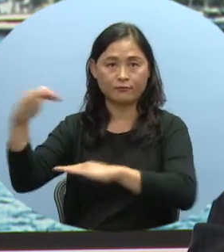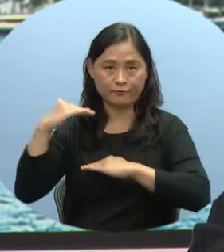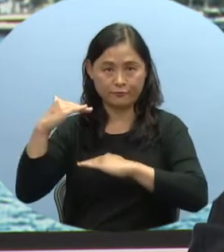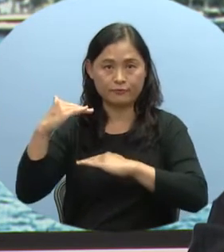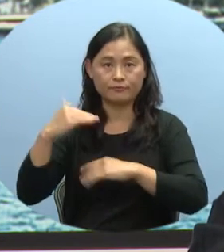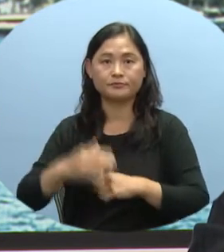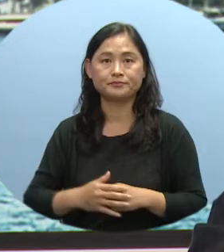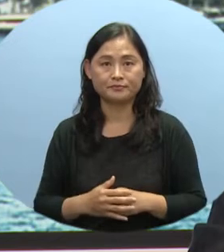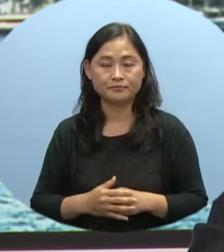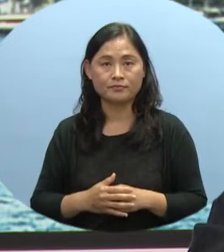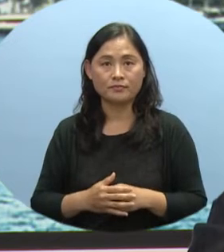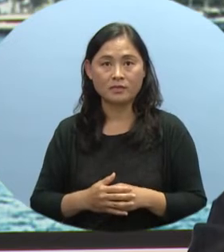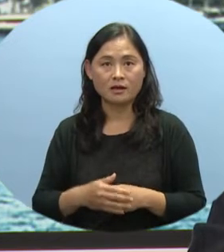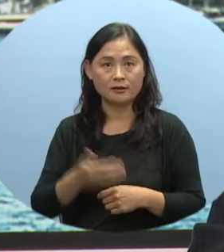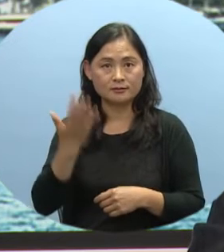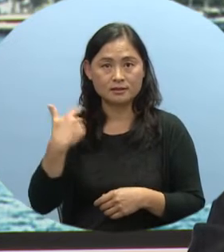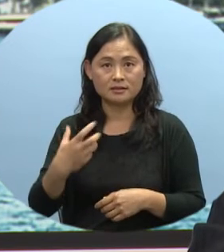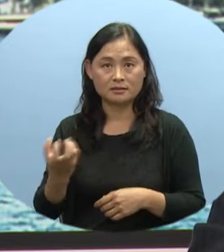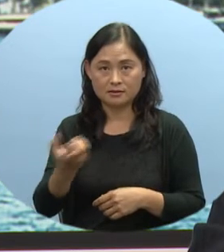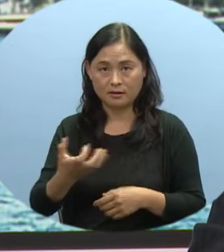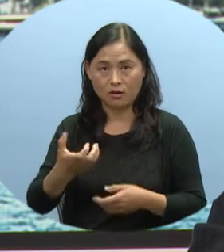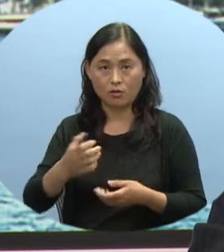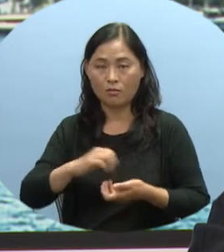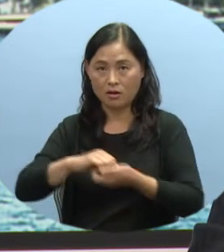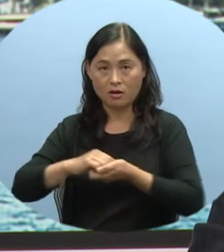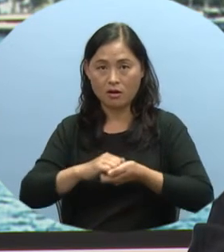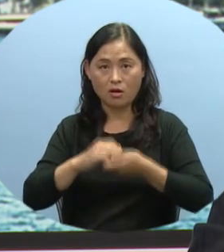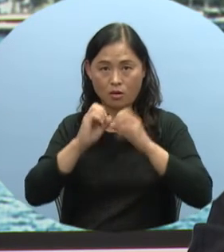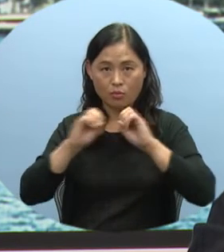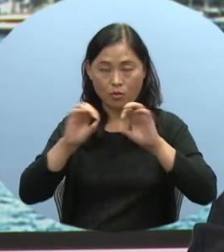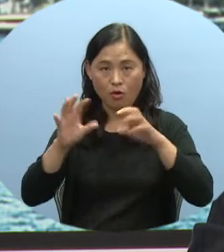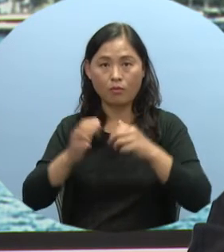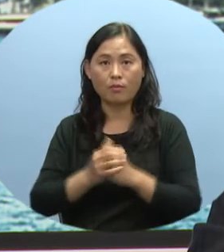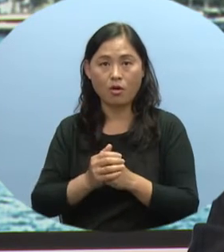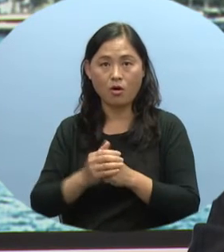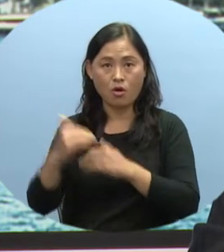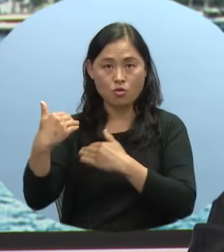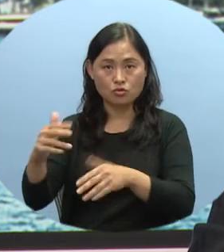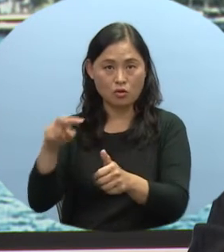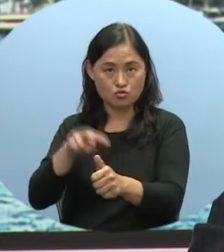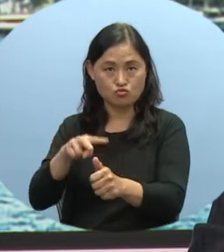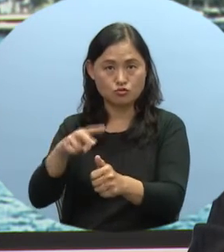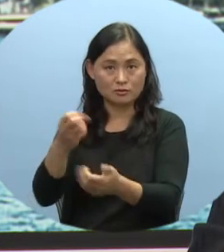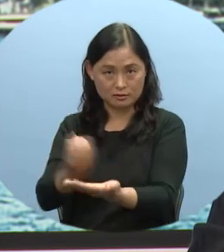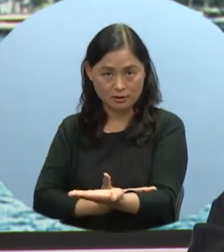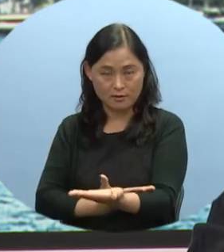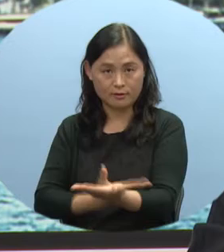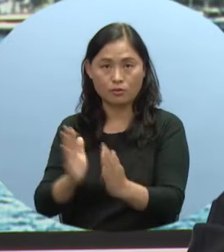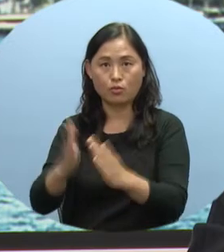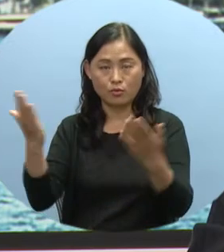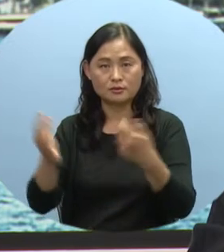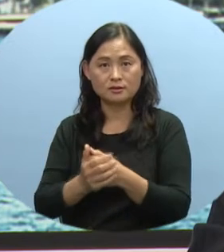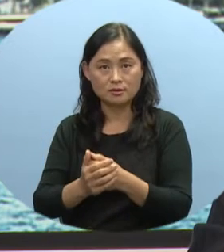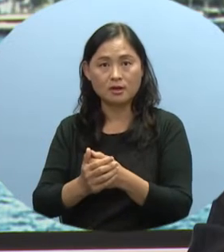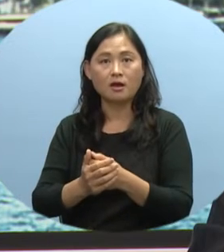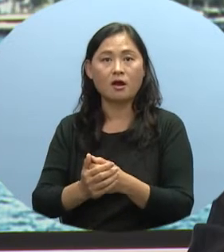運抵香港。就住早前咧係歐盟公布係會啟動出口管制嘅機制咧，喺必要嘅時候